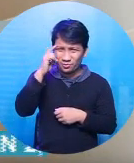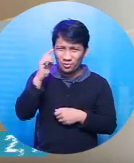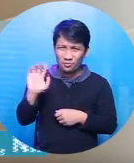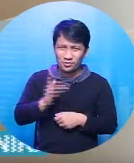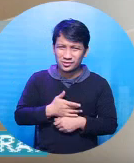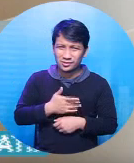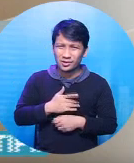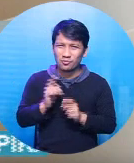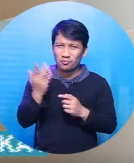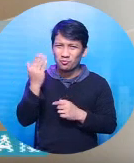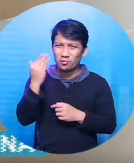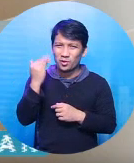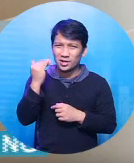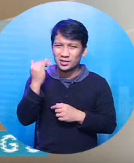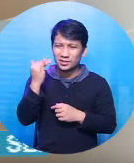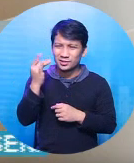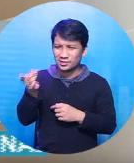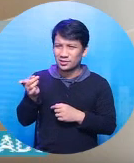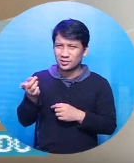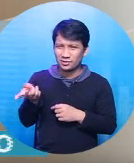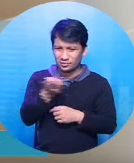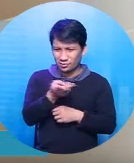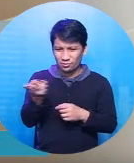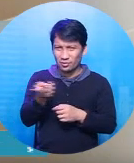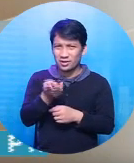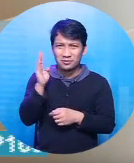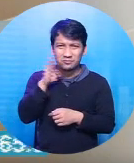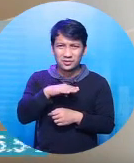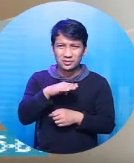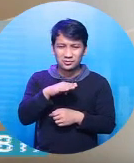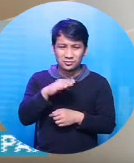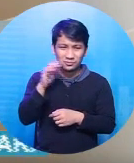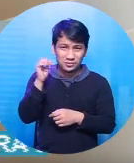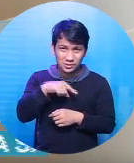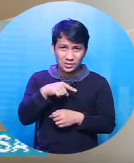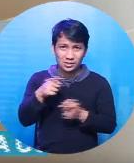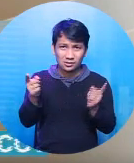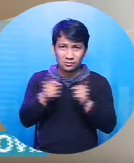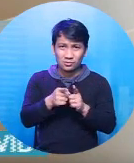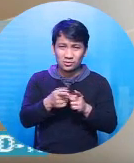nag-trigger na para kayo magkapatid ay nagawa ito?